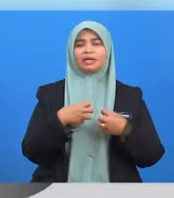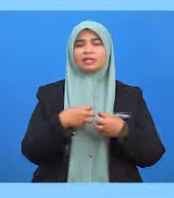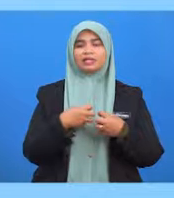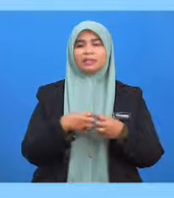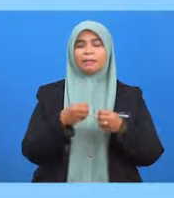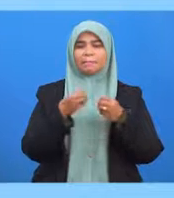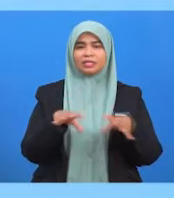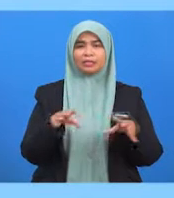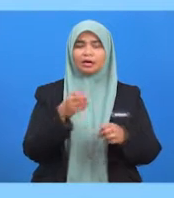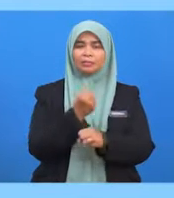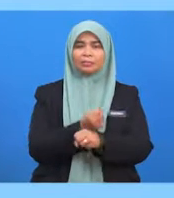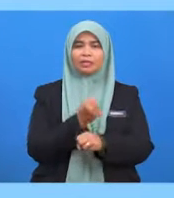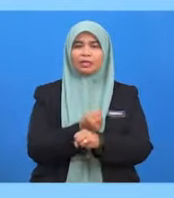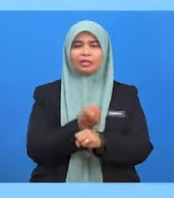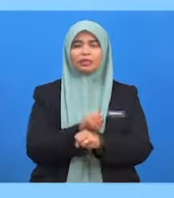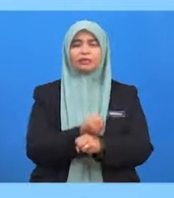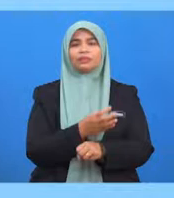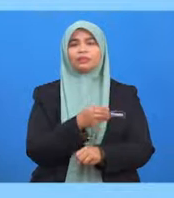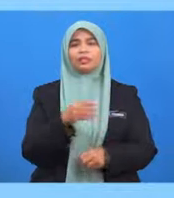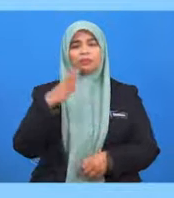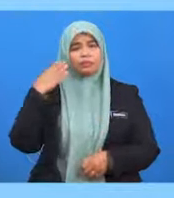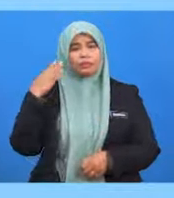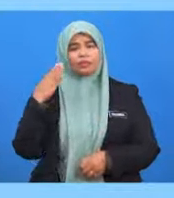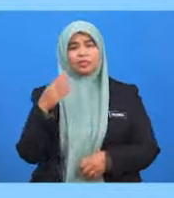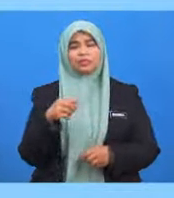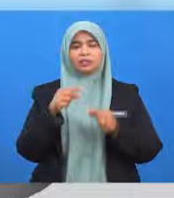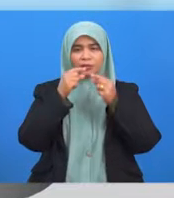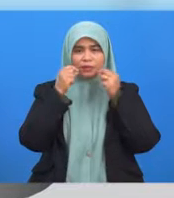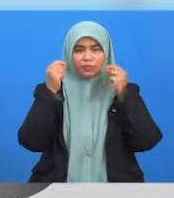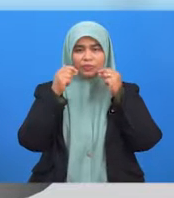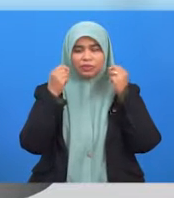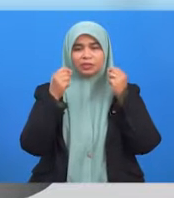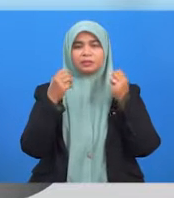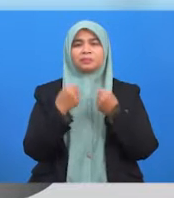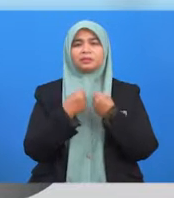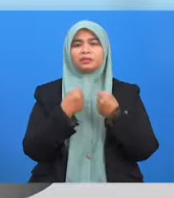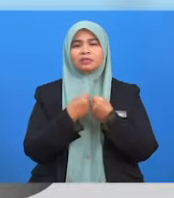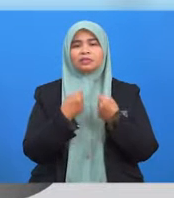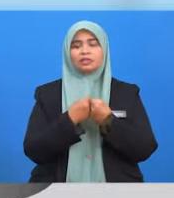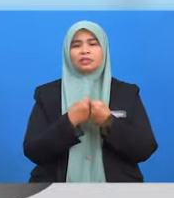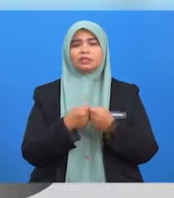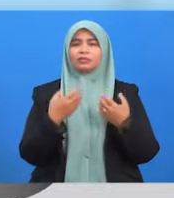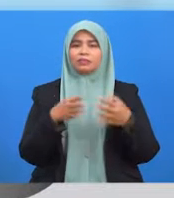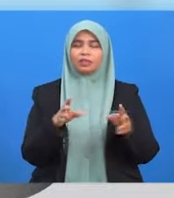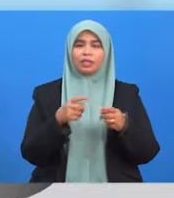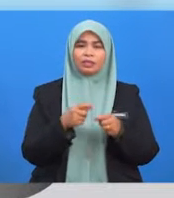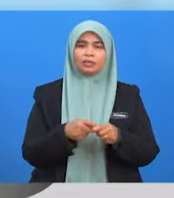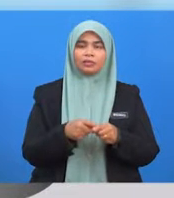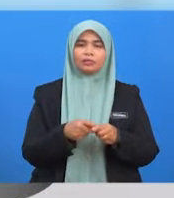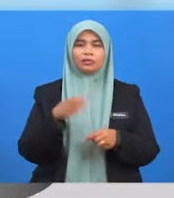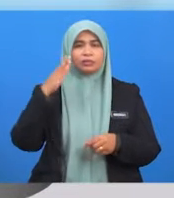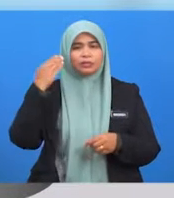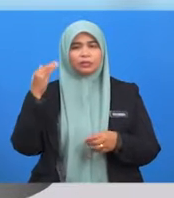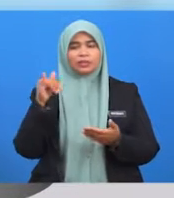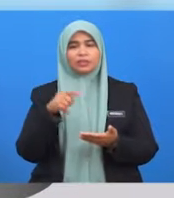dan juga bunyi kucing bercakaran. Sudah tentu bunyi ini yang memudaratkan